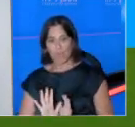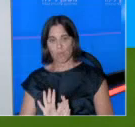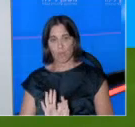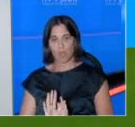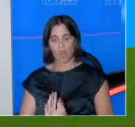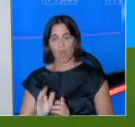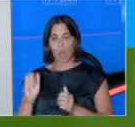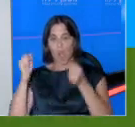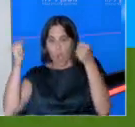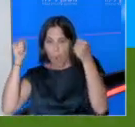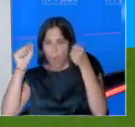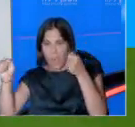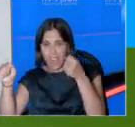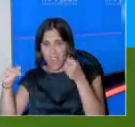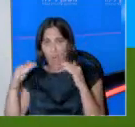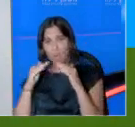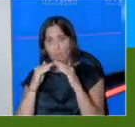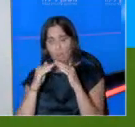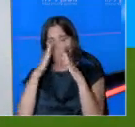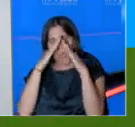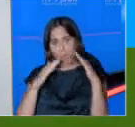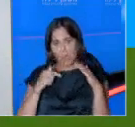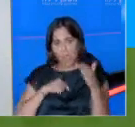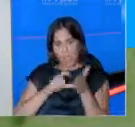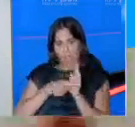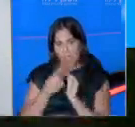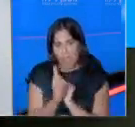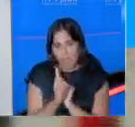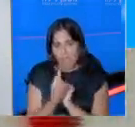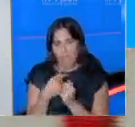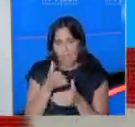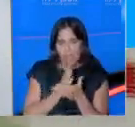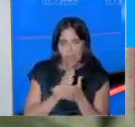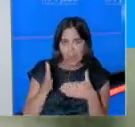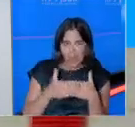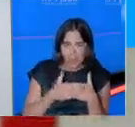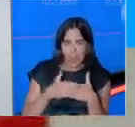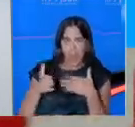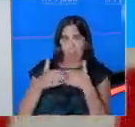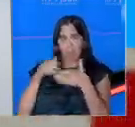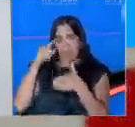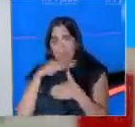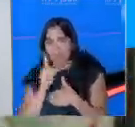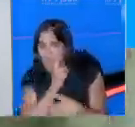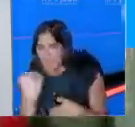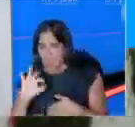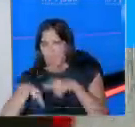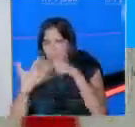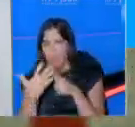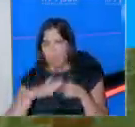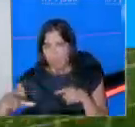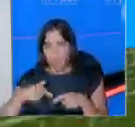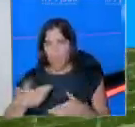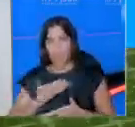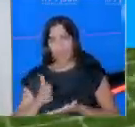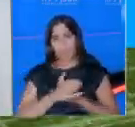אוהד אל-אהלי הממוצע הוא אדם שגר בדירה ובא חדר שינה אחד, אותו הוא חולק עם אשתו, חמותו וחמשת ילדיו, הוא מקבל שכר